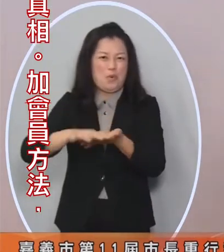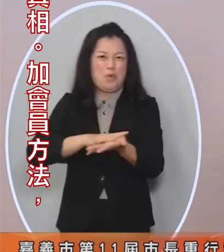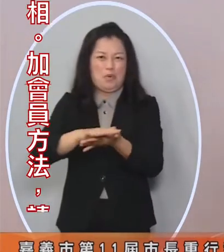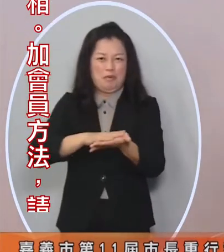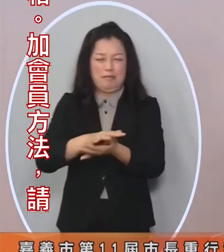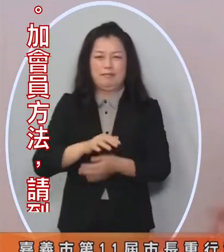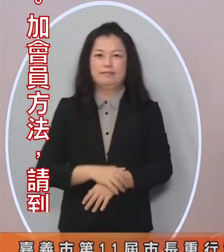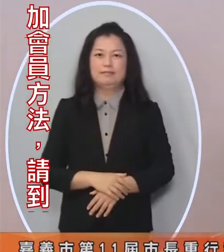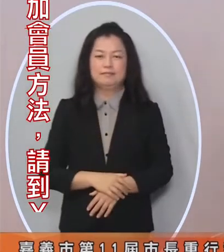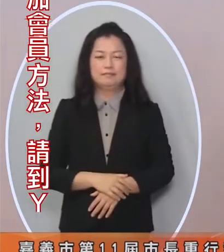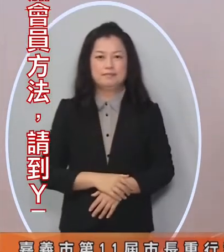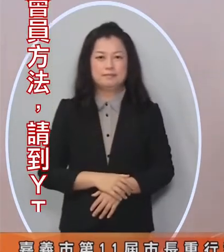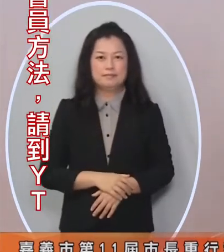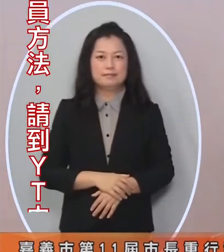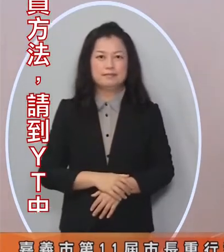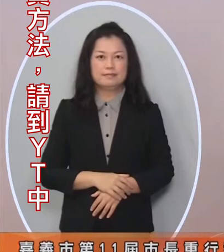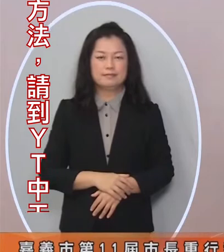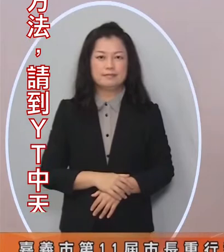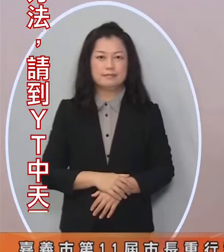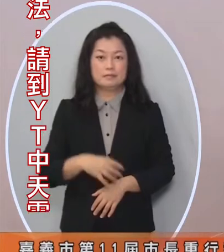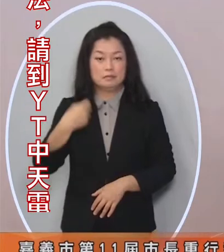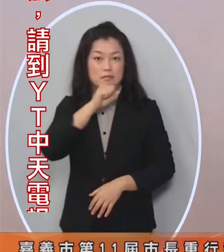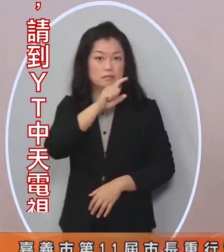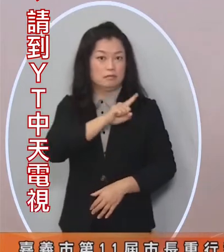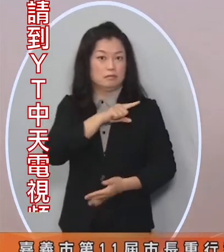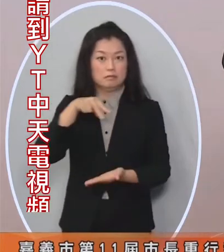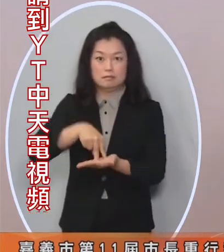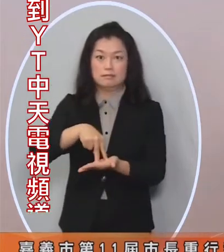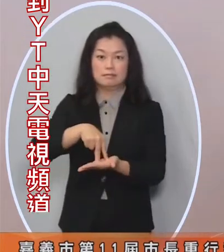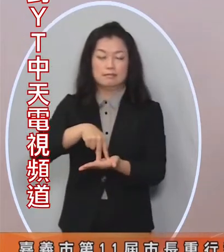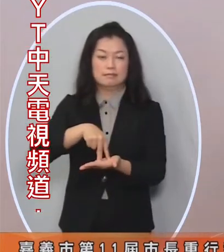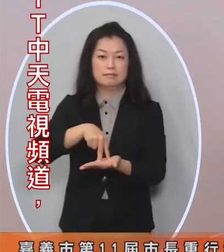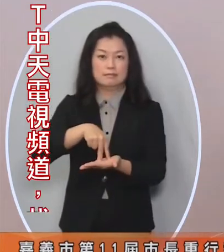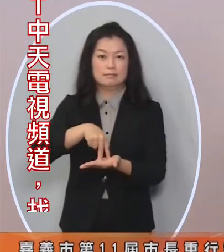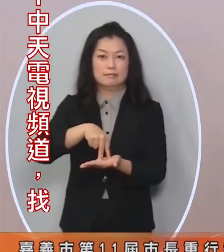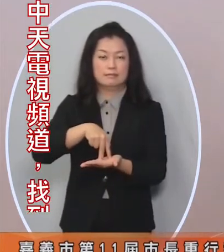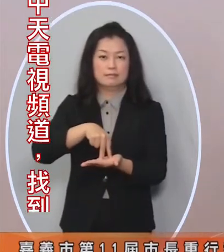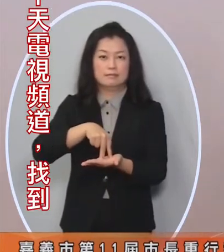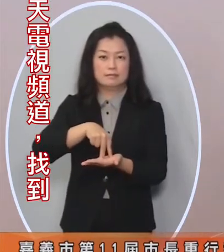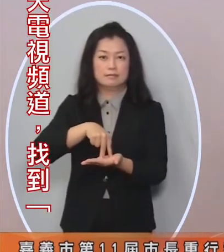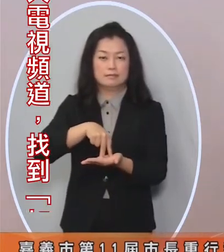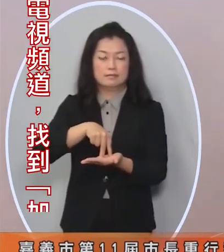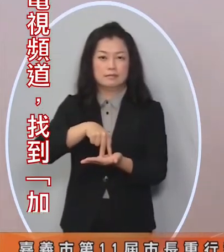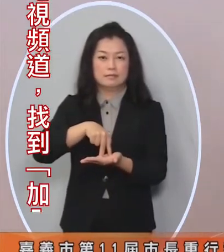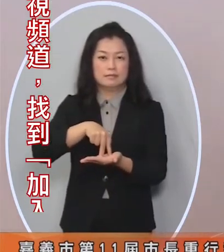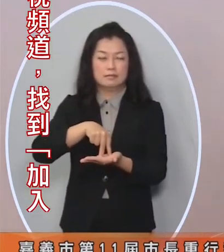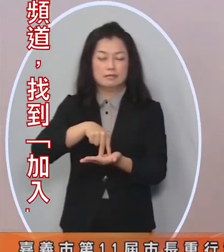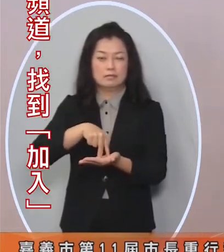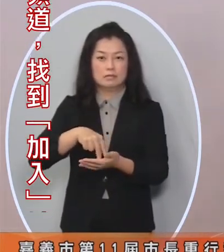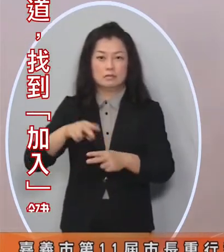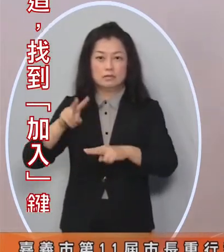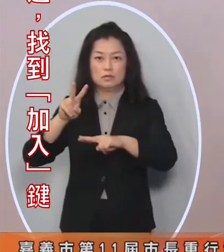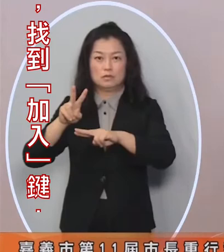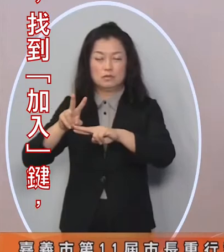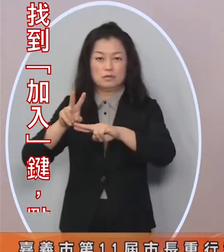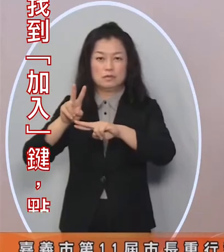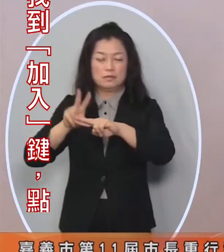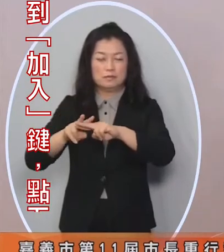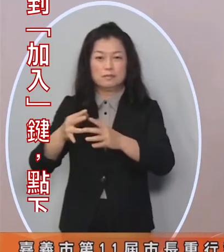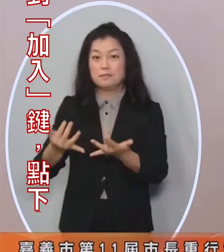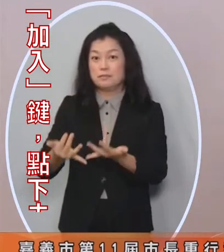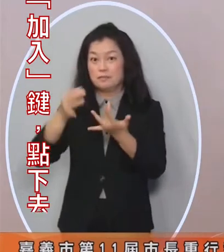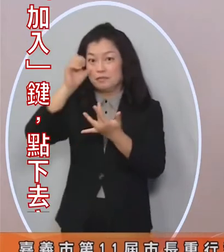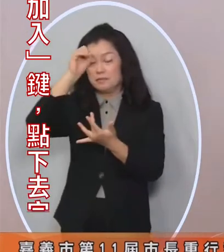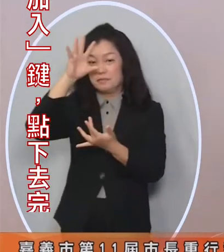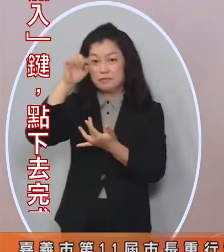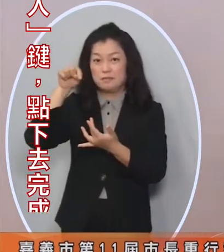物，所以讲。台湾要独立，台湾独立这路，共产党诶，毛泽东，毛